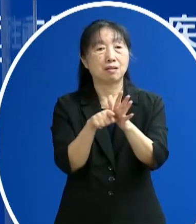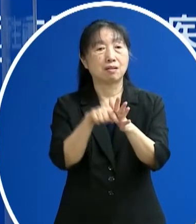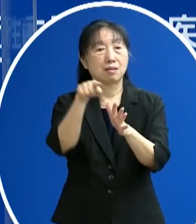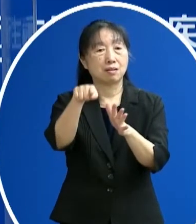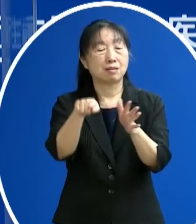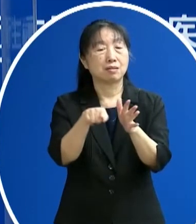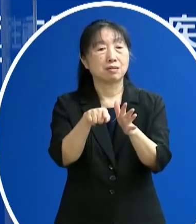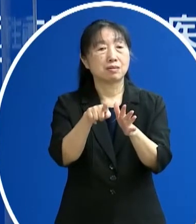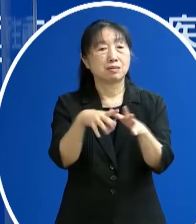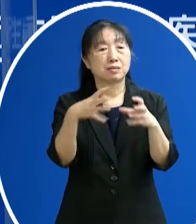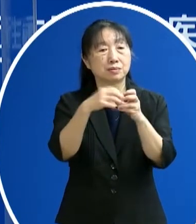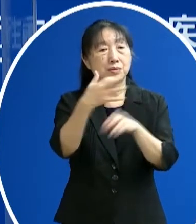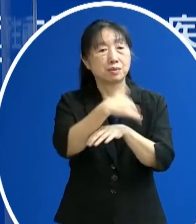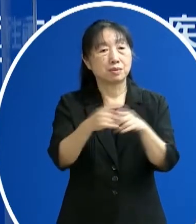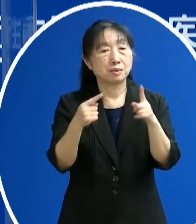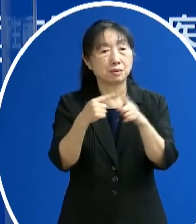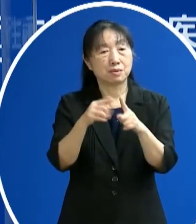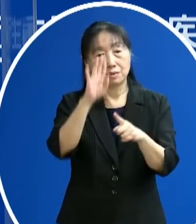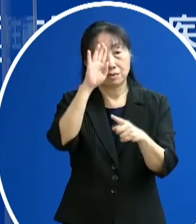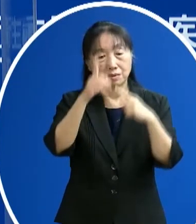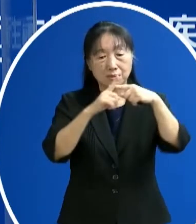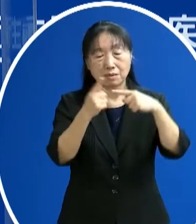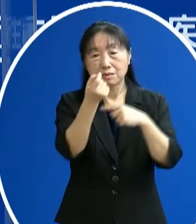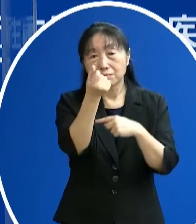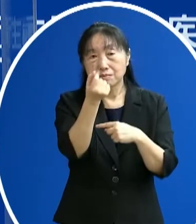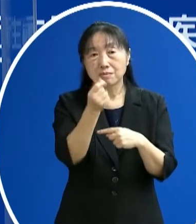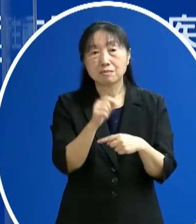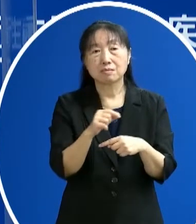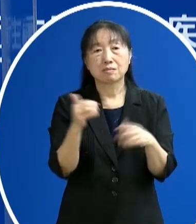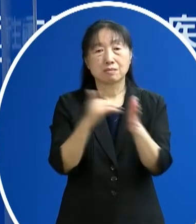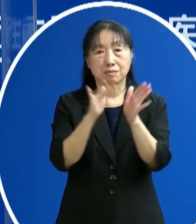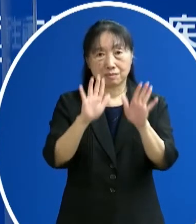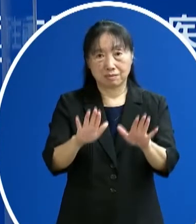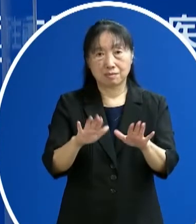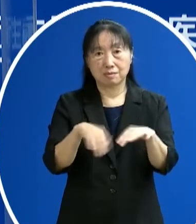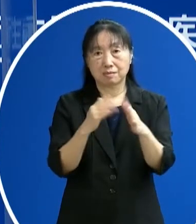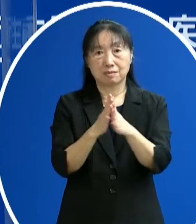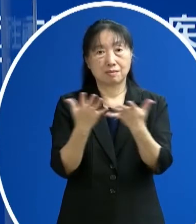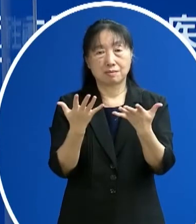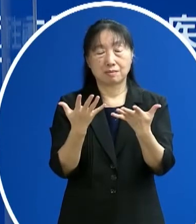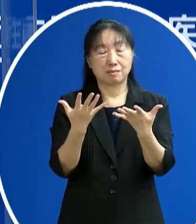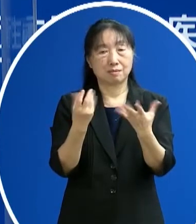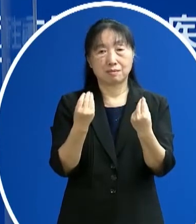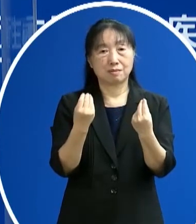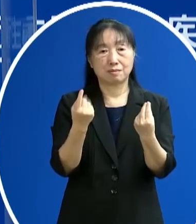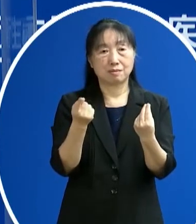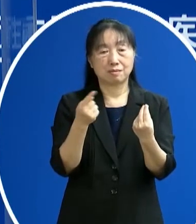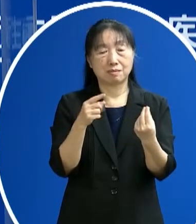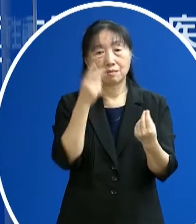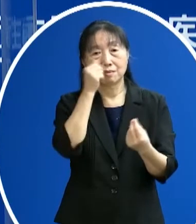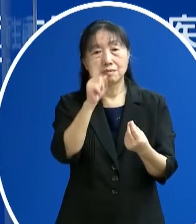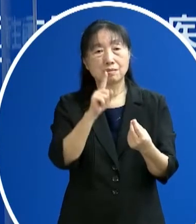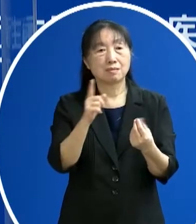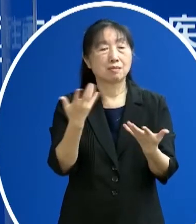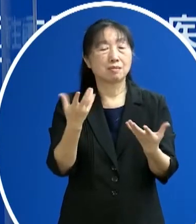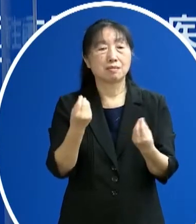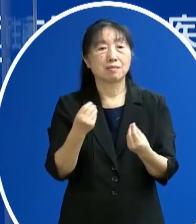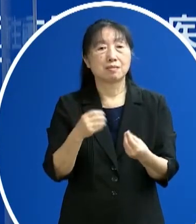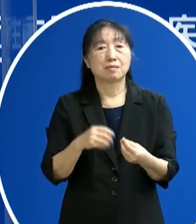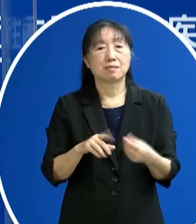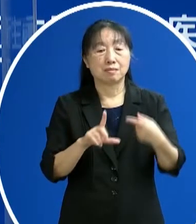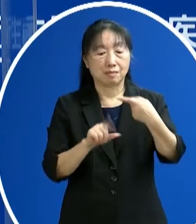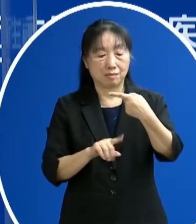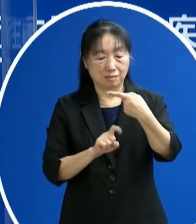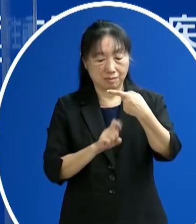维持在非常低，那相关现在疫调也没有任何跟它有相关的。那伯利整个疫情大概